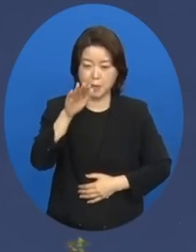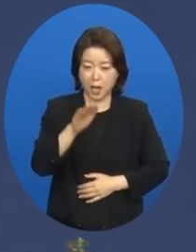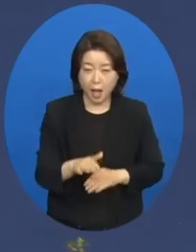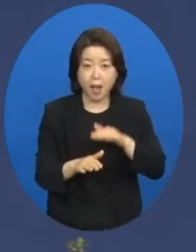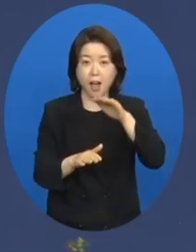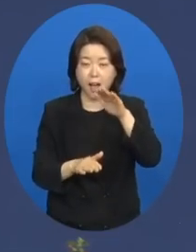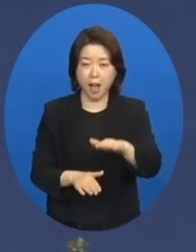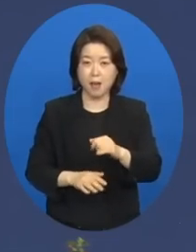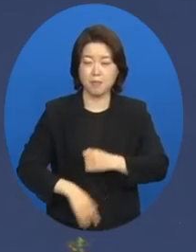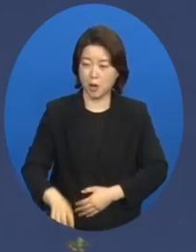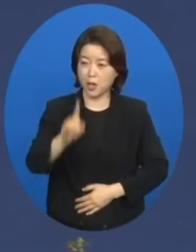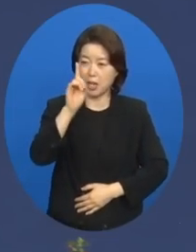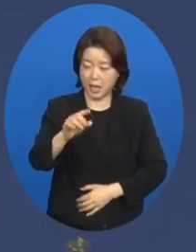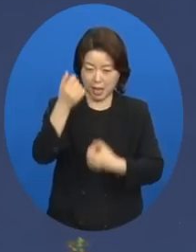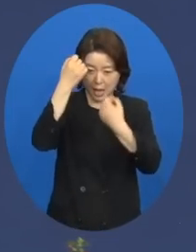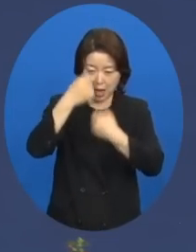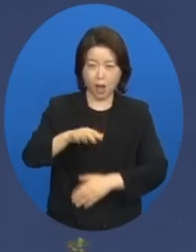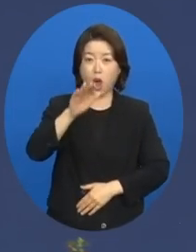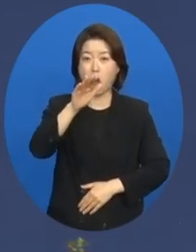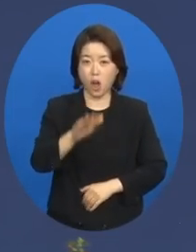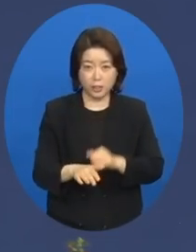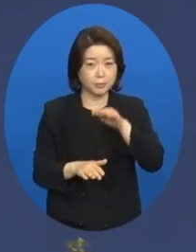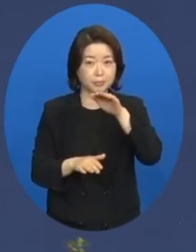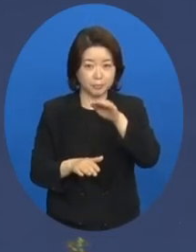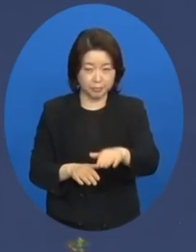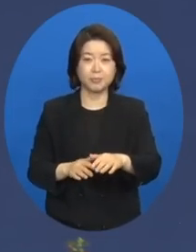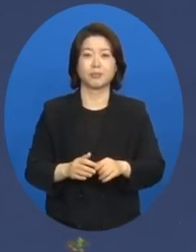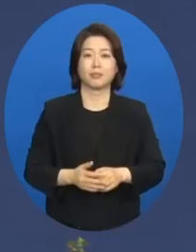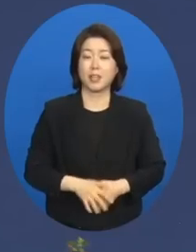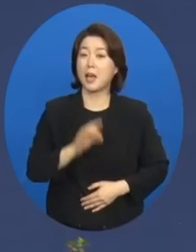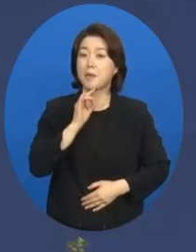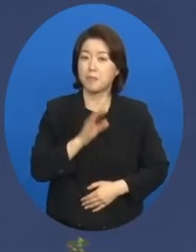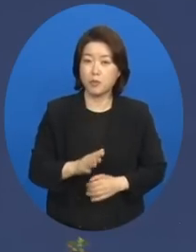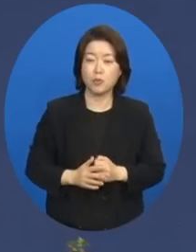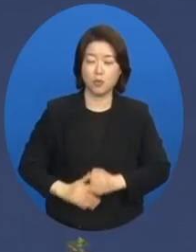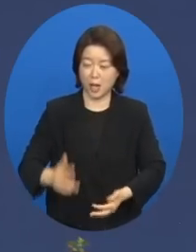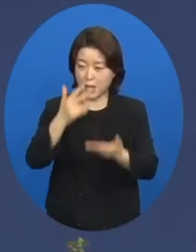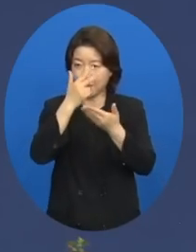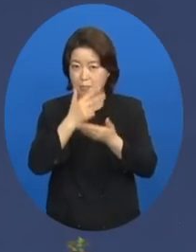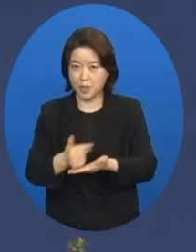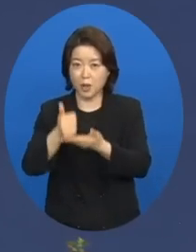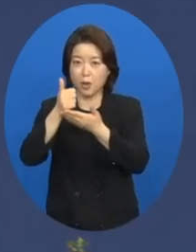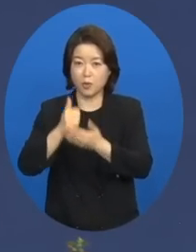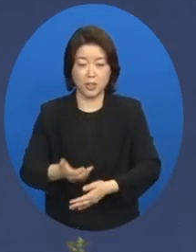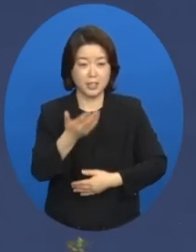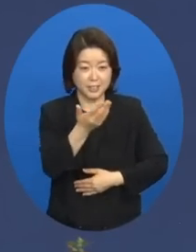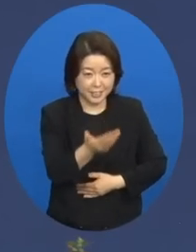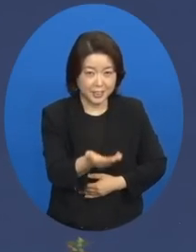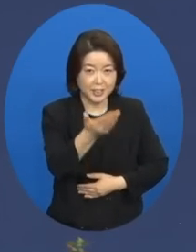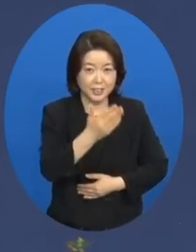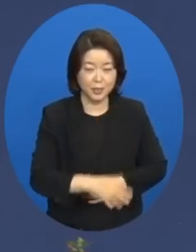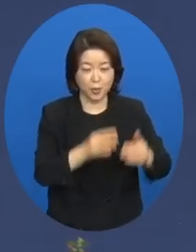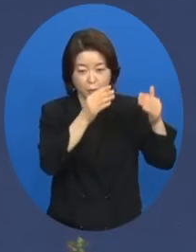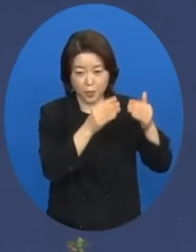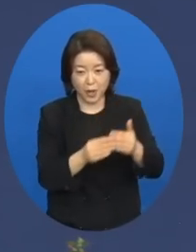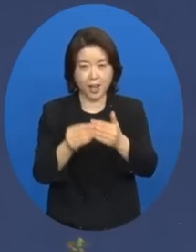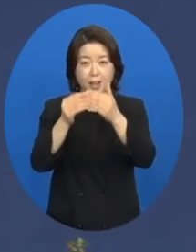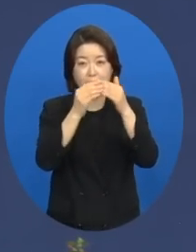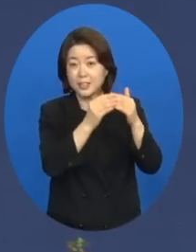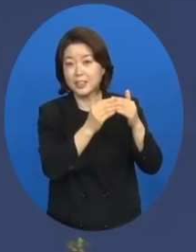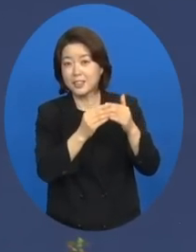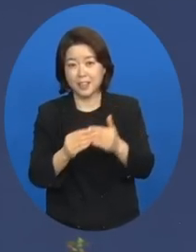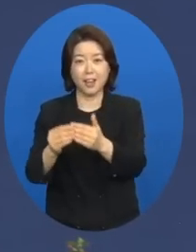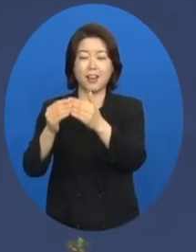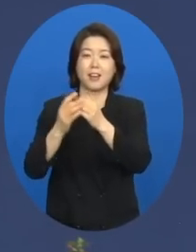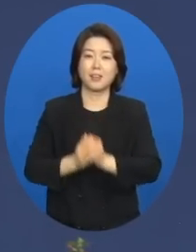걸음, 한 번에 한 걸음만 주님이 너를